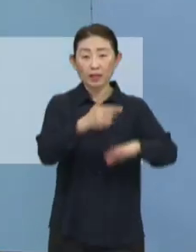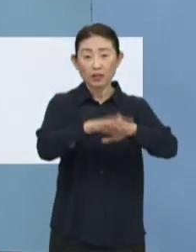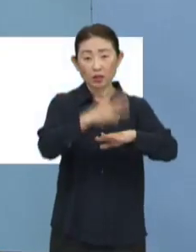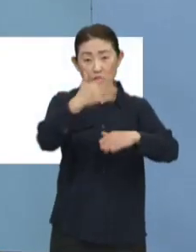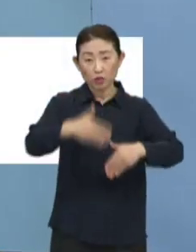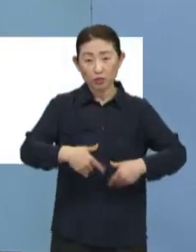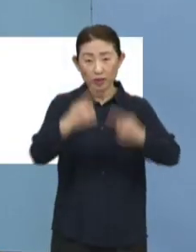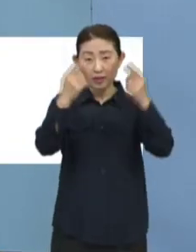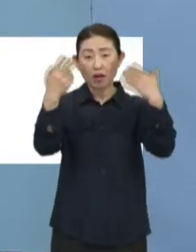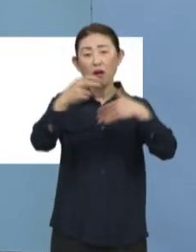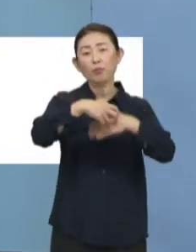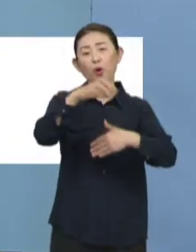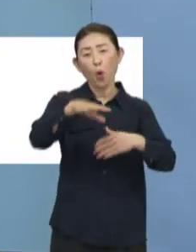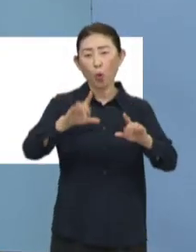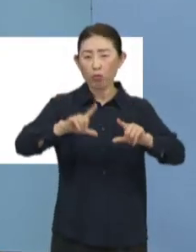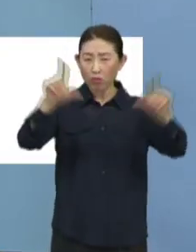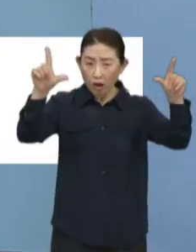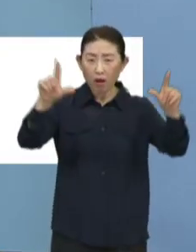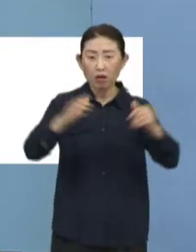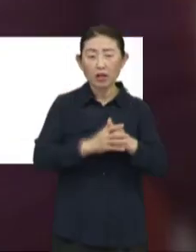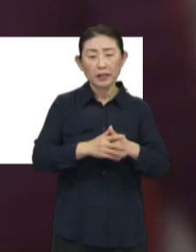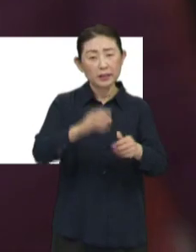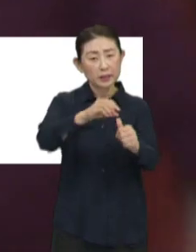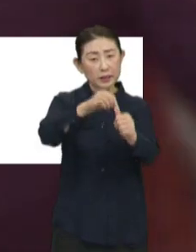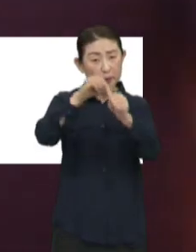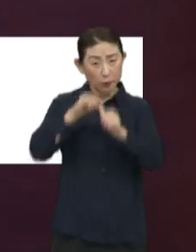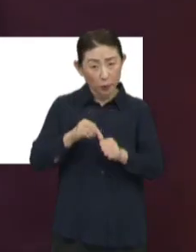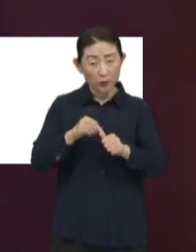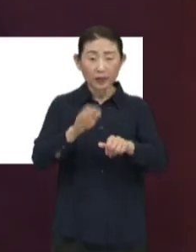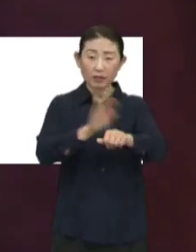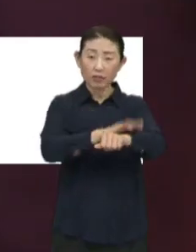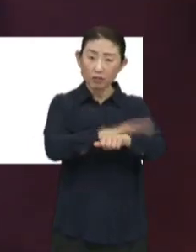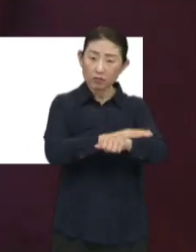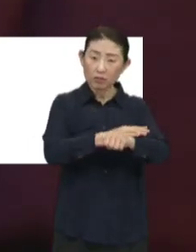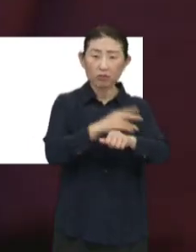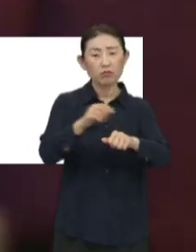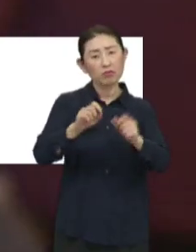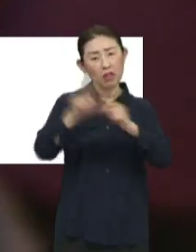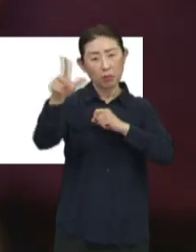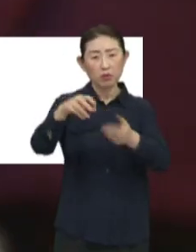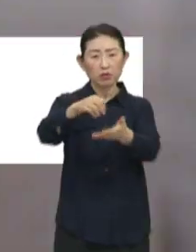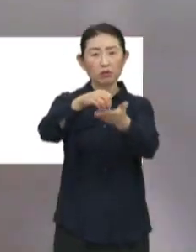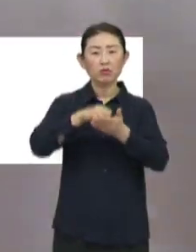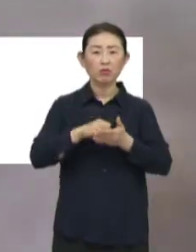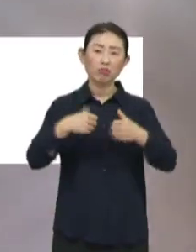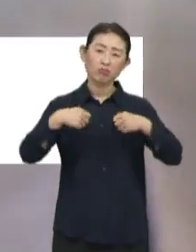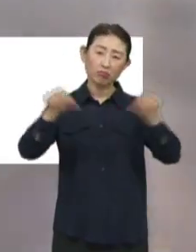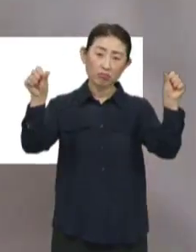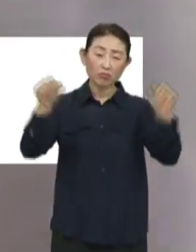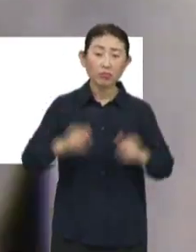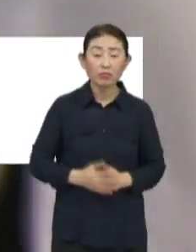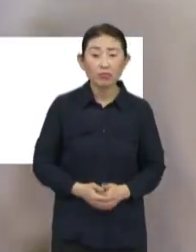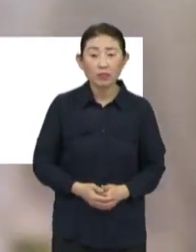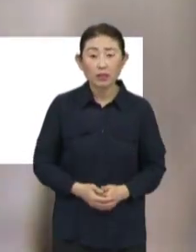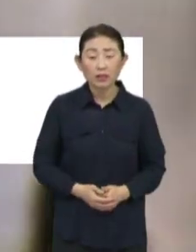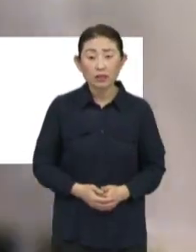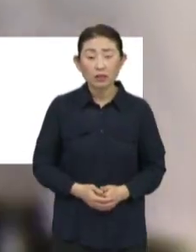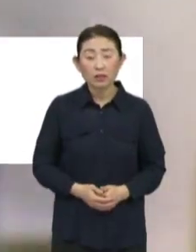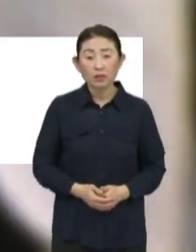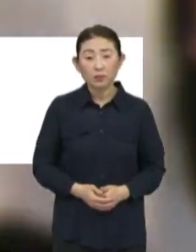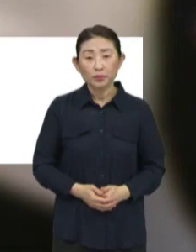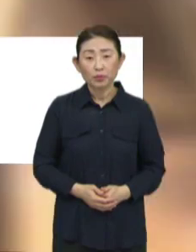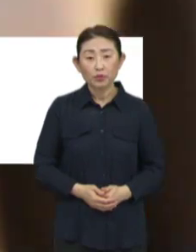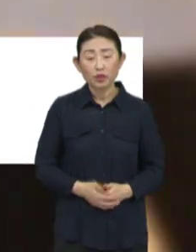대원 충남 대학병원에서 올해 상반기 임용 예정이었던 인턴들이 대부분 등록을 포기했습니다. 지역